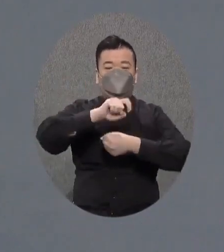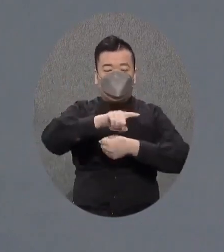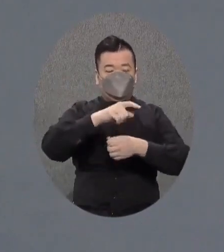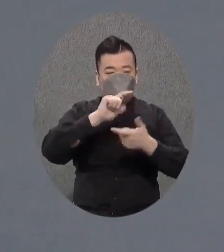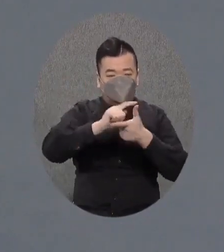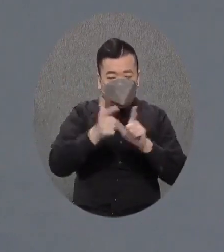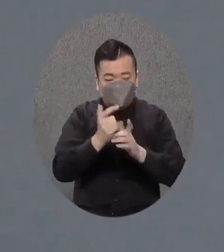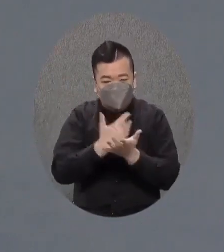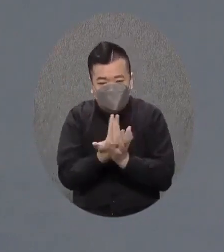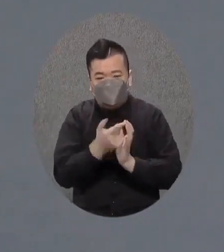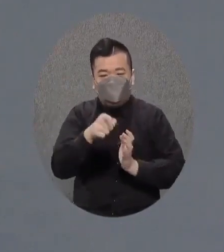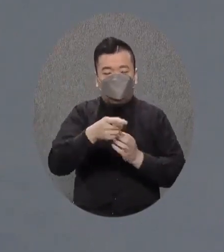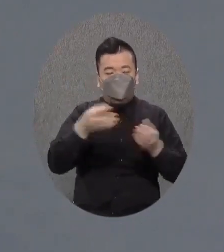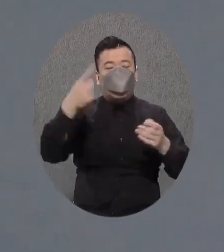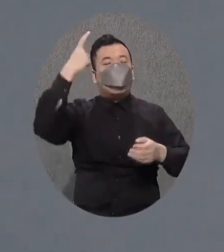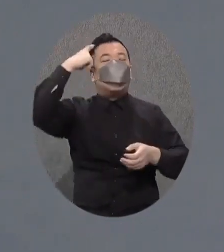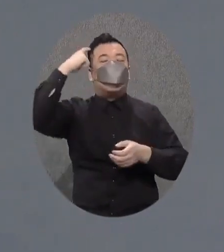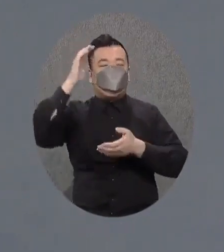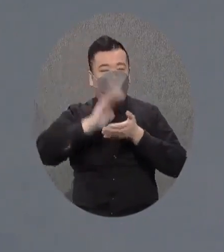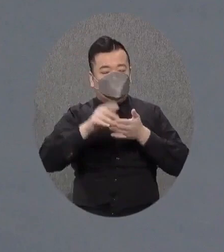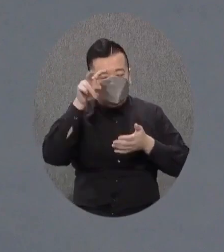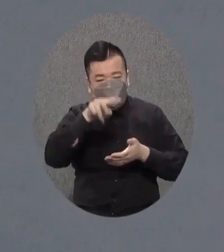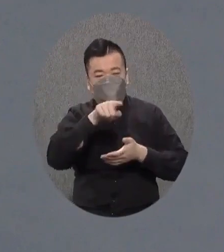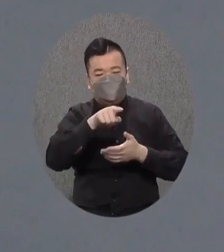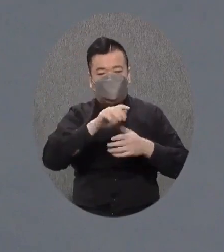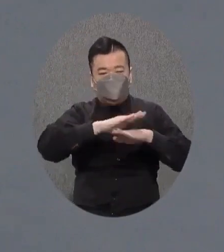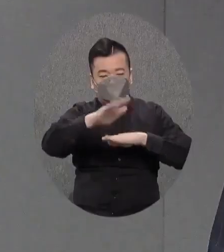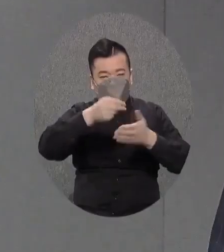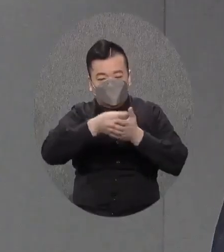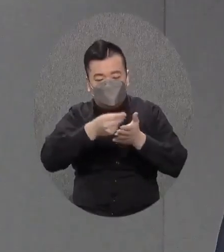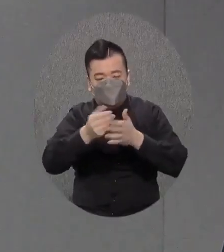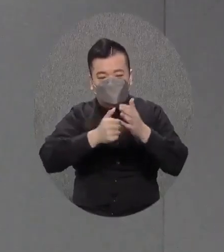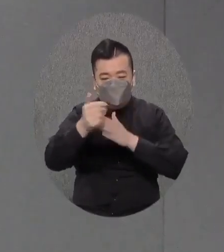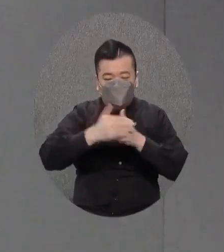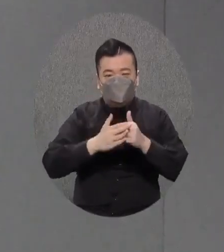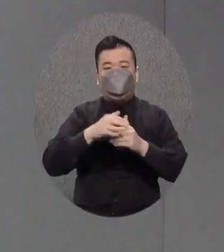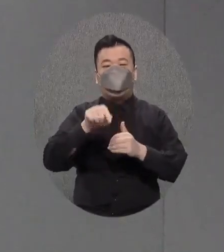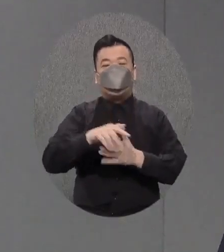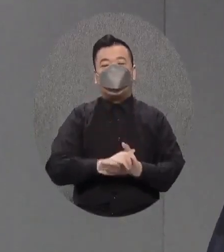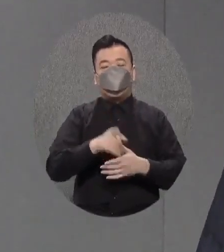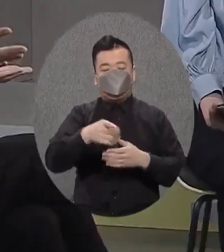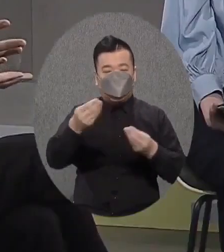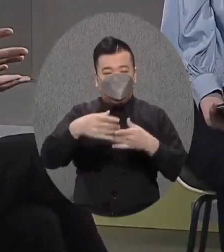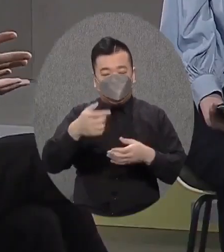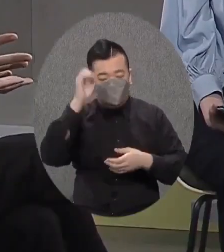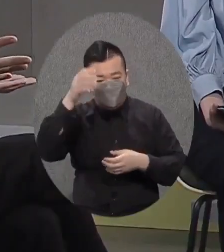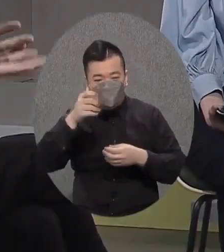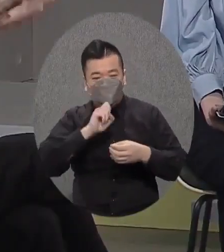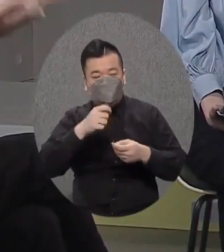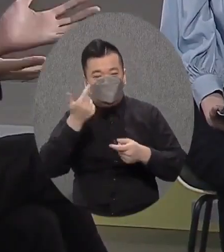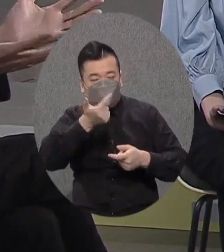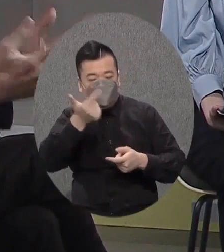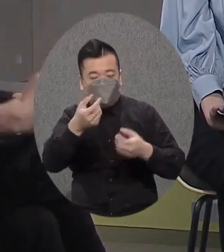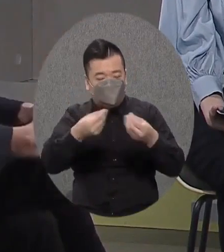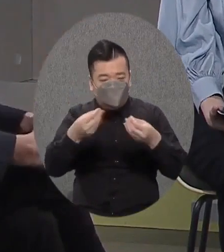咁令到大眾咧係更加係認識同埋欣賞咧版畫藝術嘅。 今集咧好多謝 Prudence 帶咗好多嘅藏品上嚟啦，同我哋分享